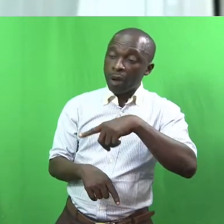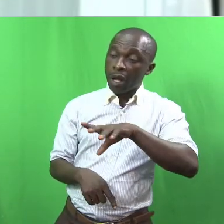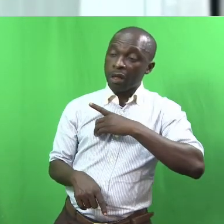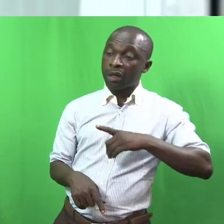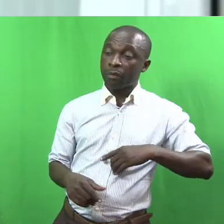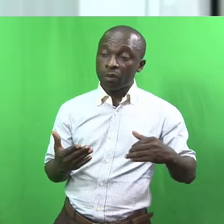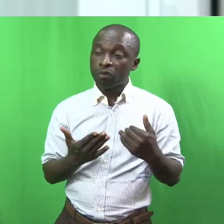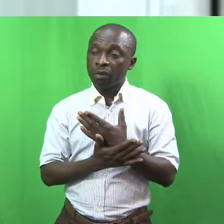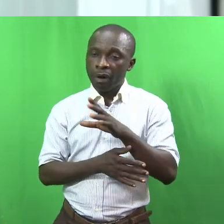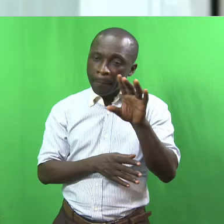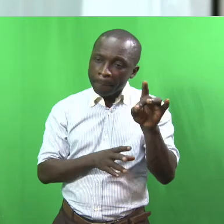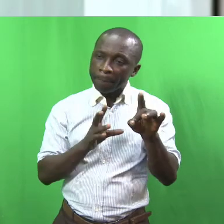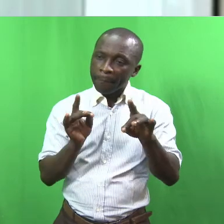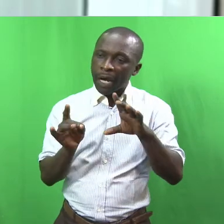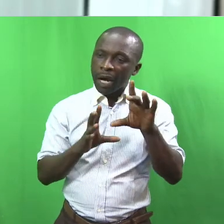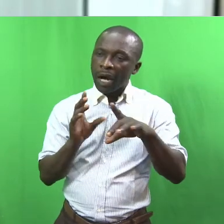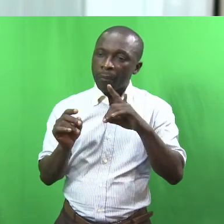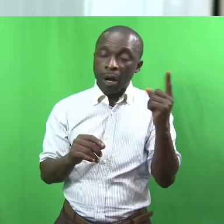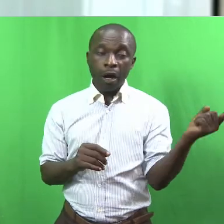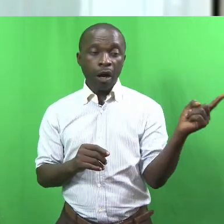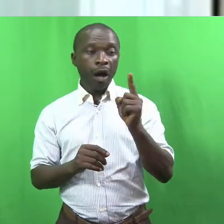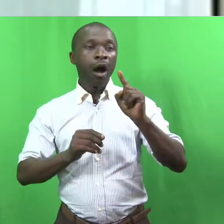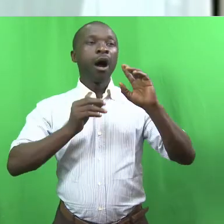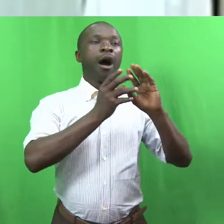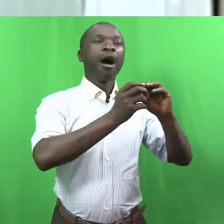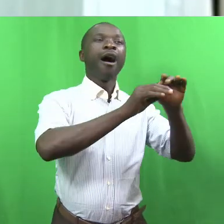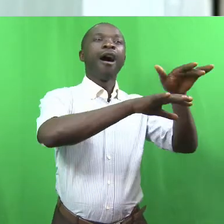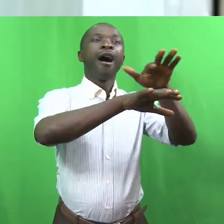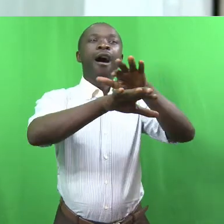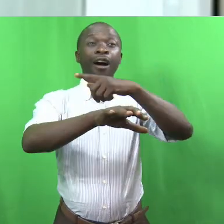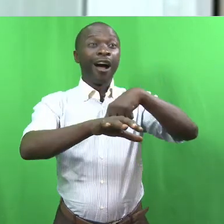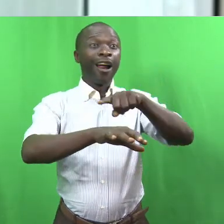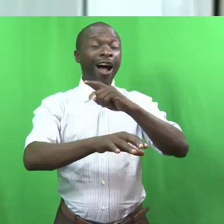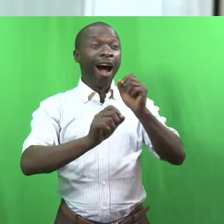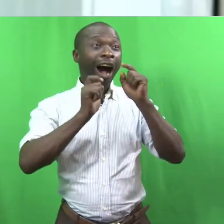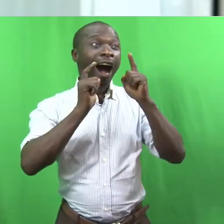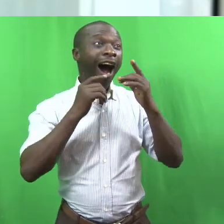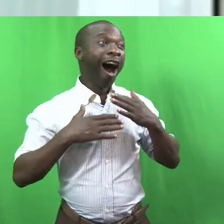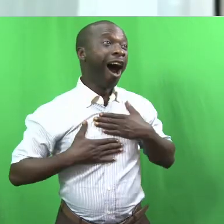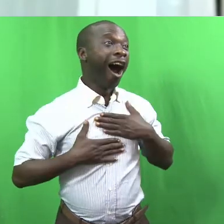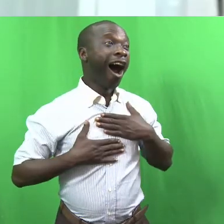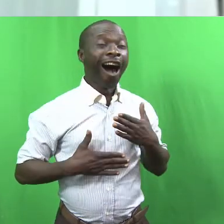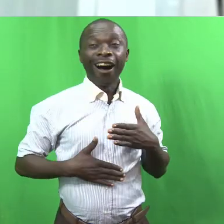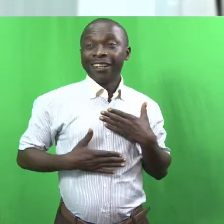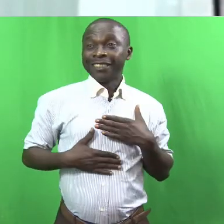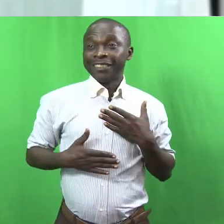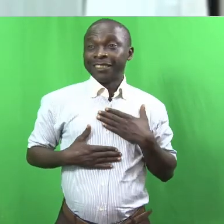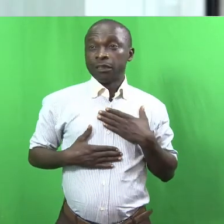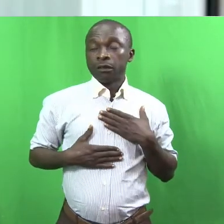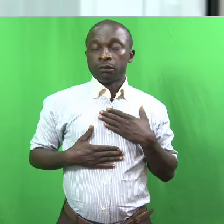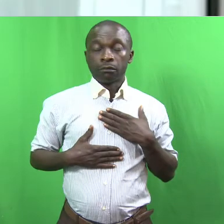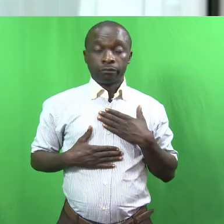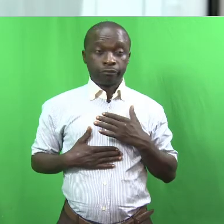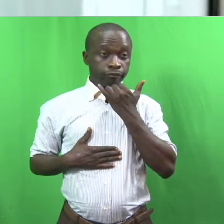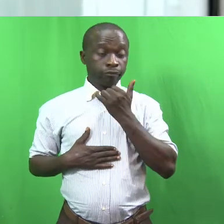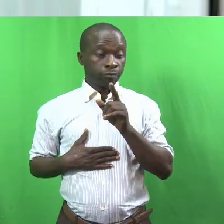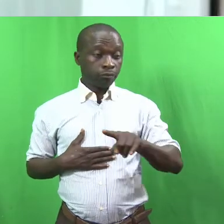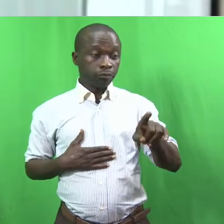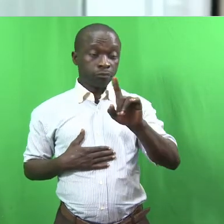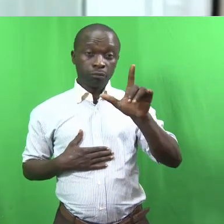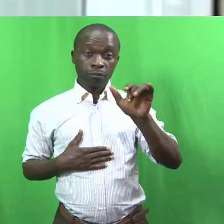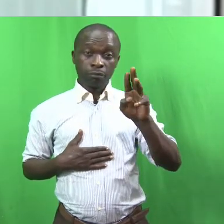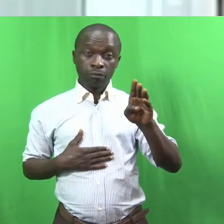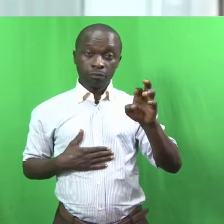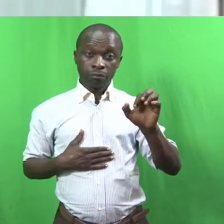a provoqué des scènes de joie parmi ses centaines de partisans, tandis que pour d'autres tels que Lambert Mende, l'ancien porte-parole du